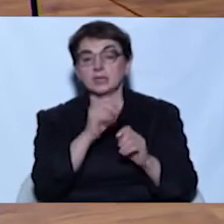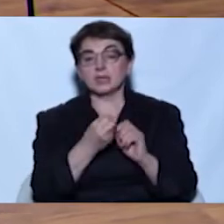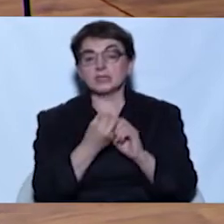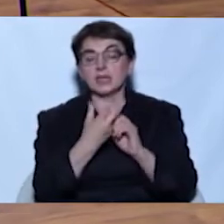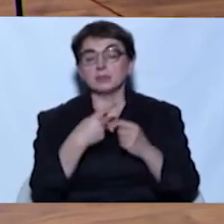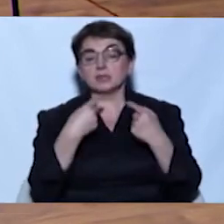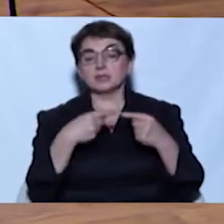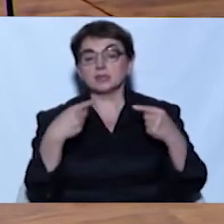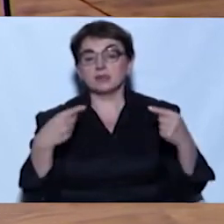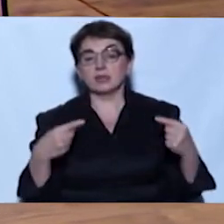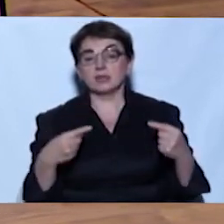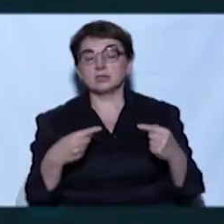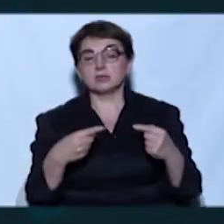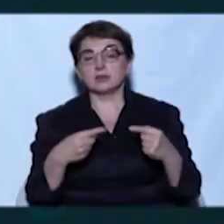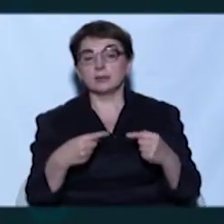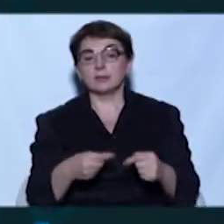13 სხვადასხვა